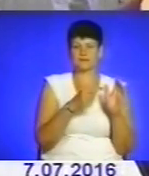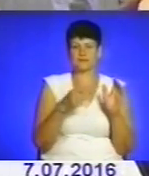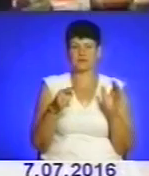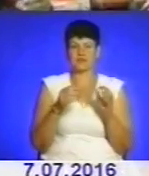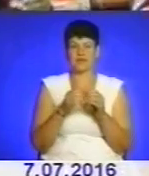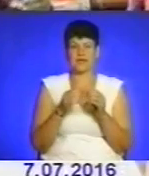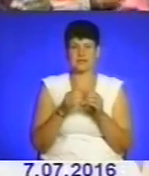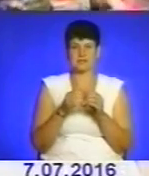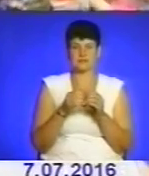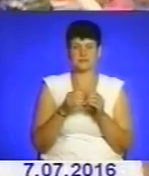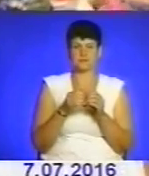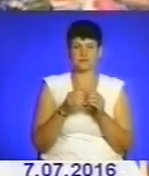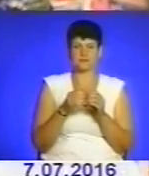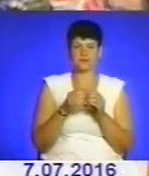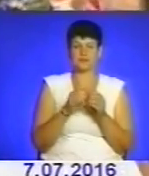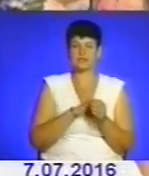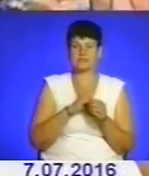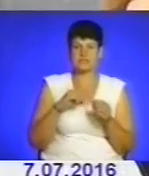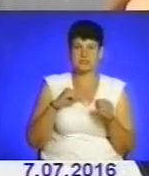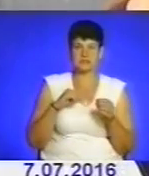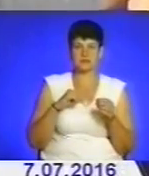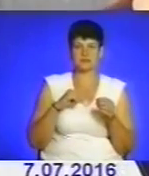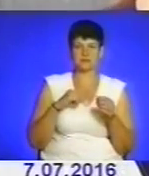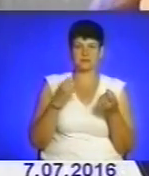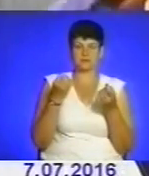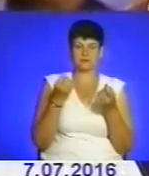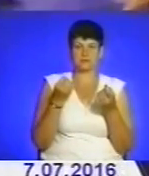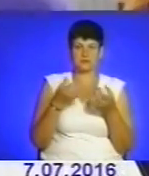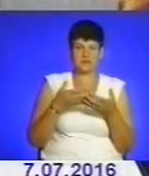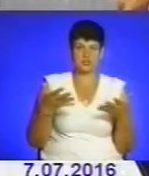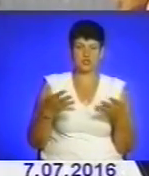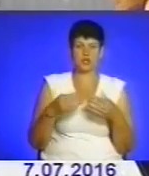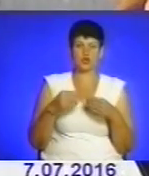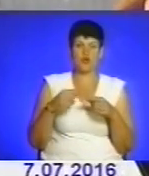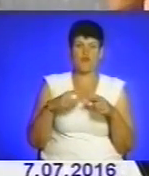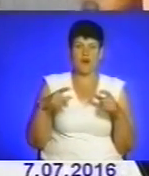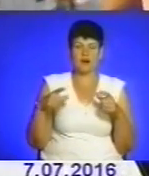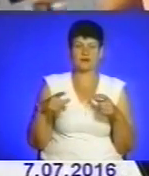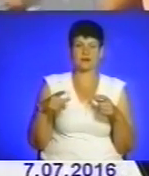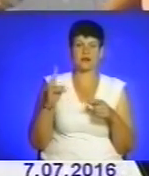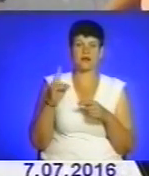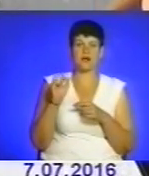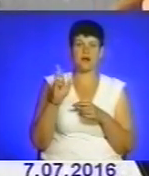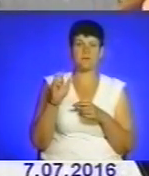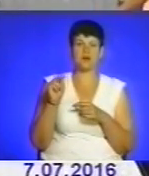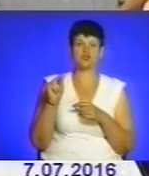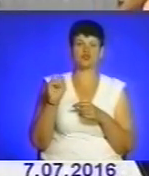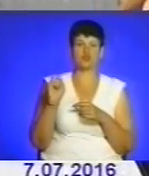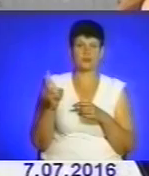7-10, отака така ціна. Найдоступніший товар, ну, мабуть, оцей сезонний, який от кабачок,